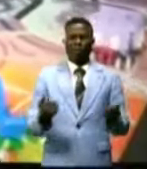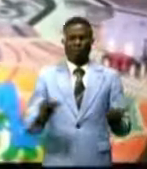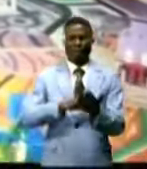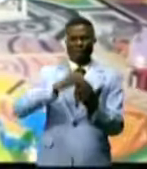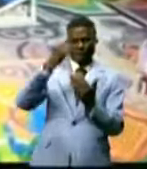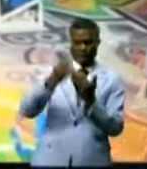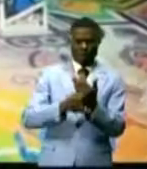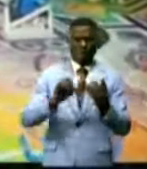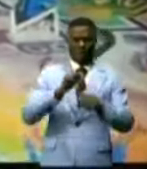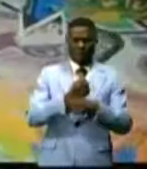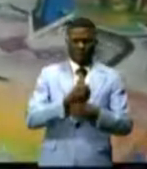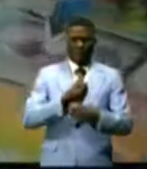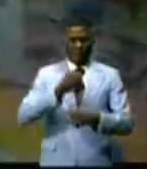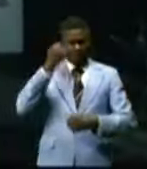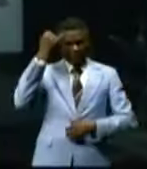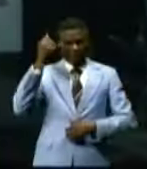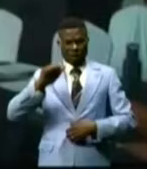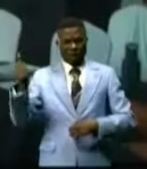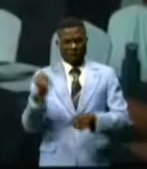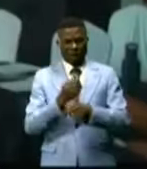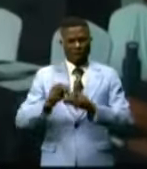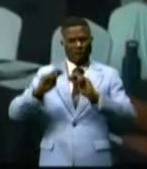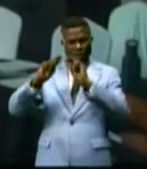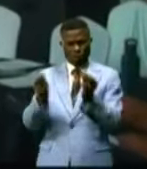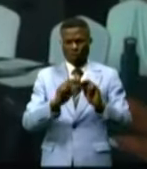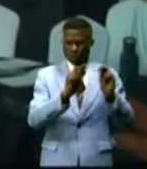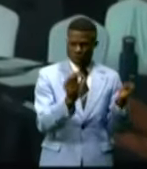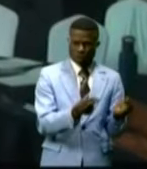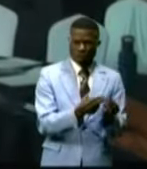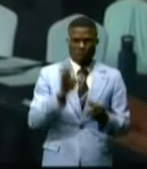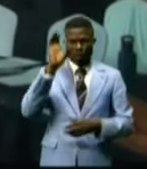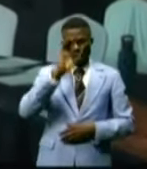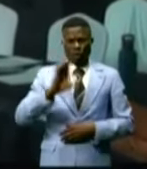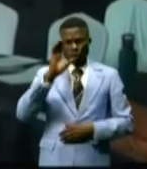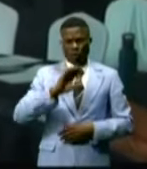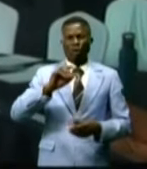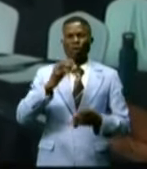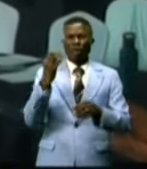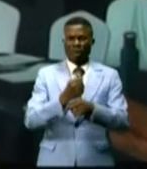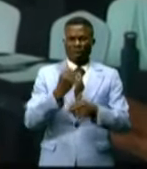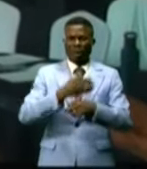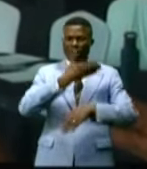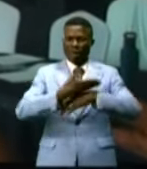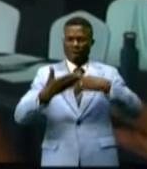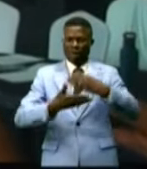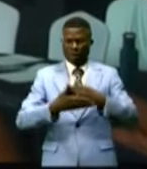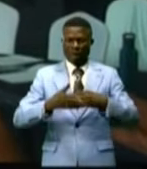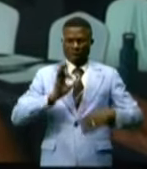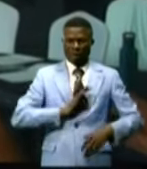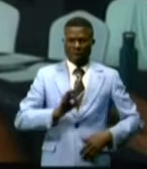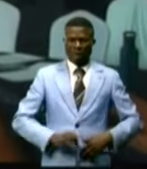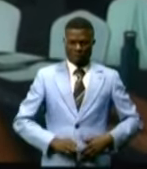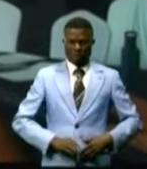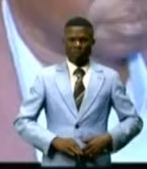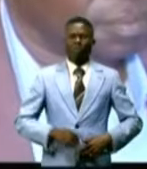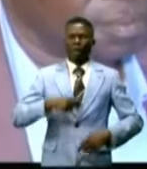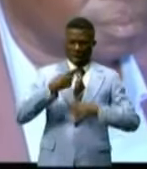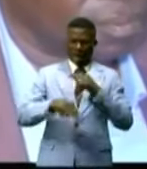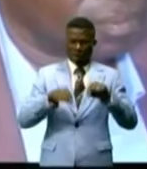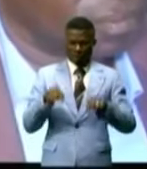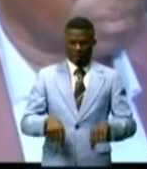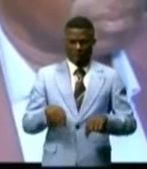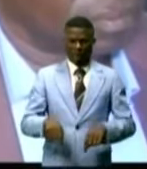innovant, c'est la créativité, c'est le travail d'équipe. Concourir au chantier du chef de l'État, bien sûr que c'est en RDC que je vais commencer.